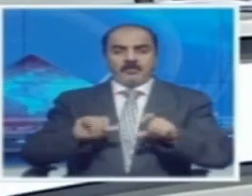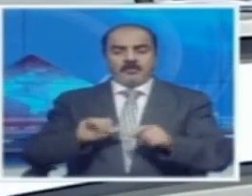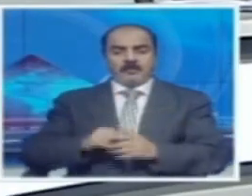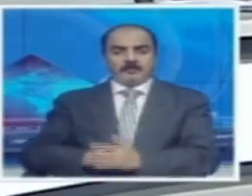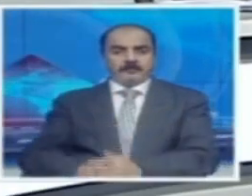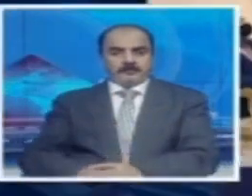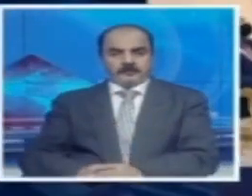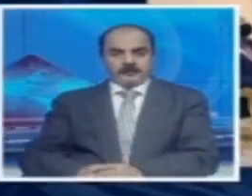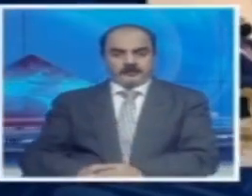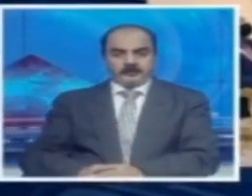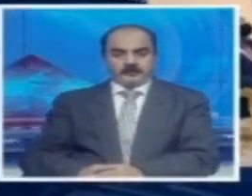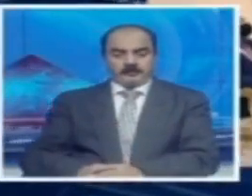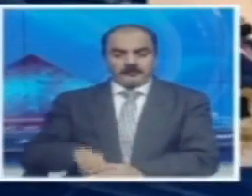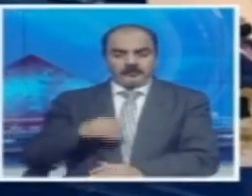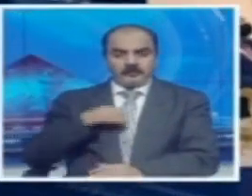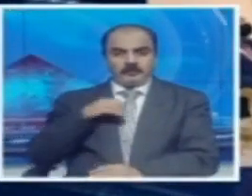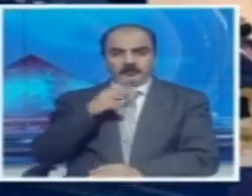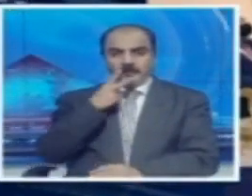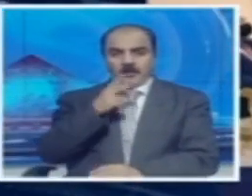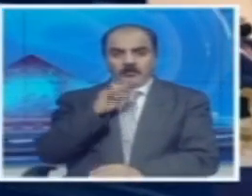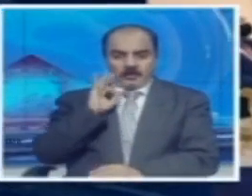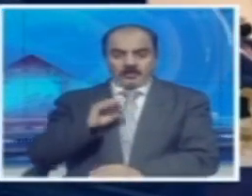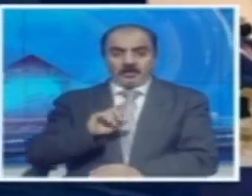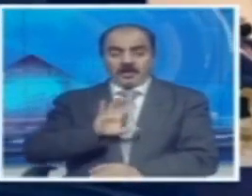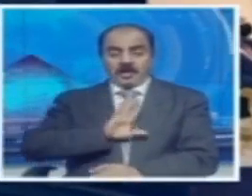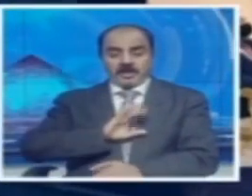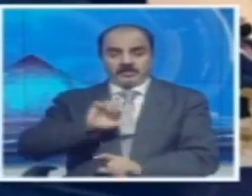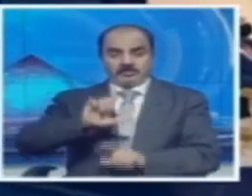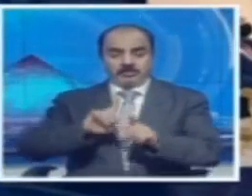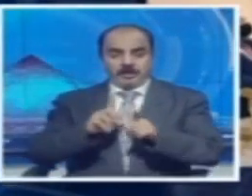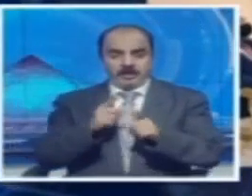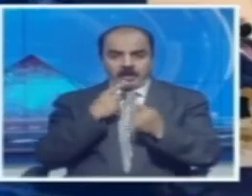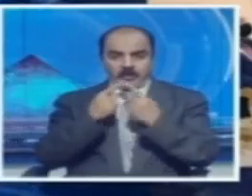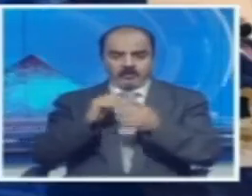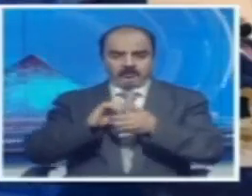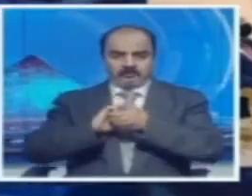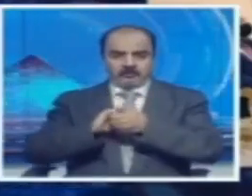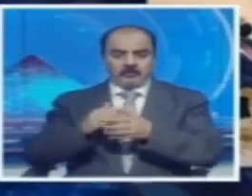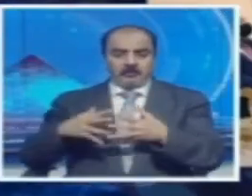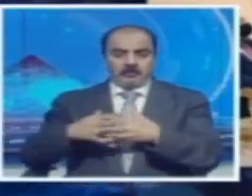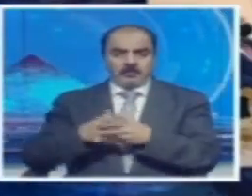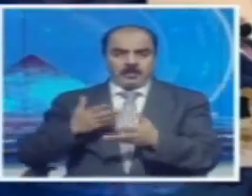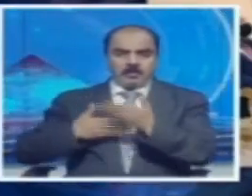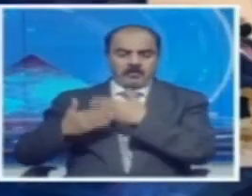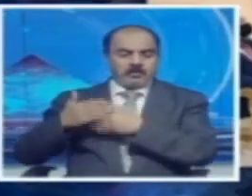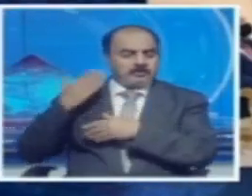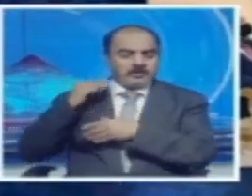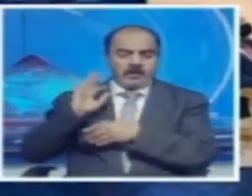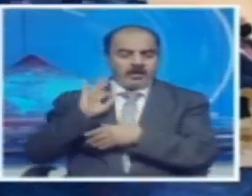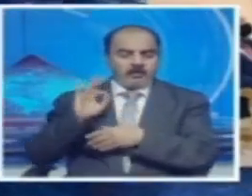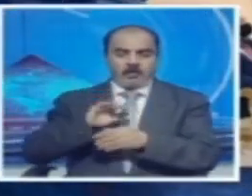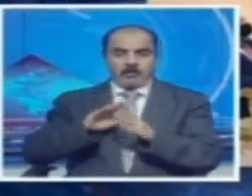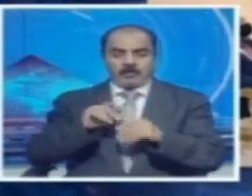العناوين. الرئيس السيسي يؤكد لقائد القيادة المركزية الأمريكية أهمية التعاون العسكري في إطار العلاقات